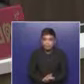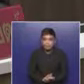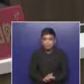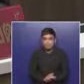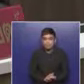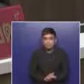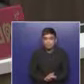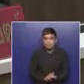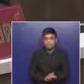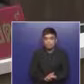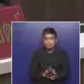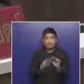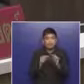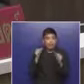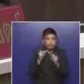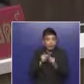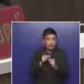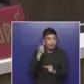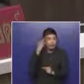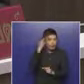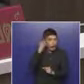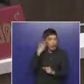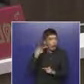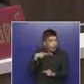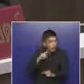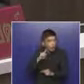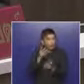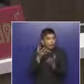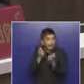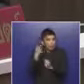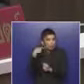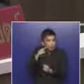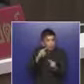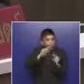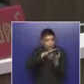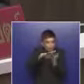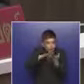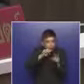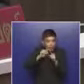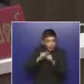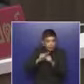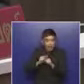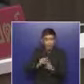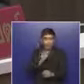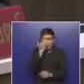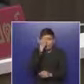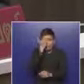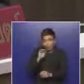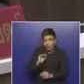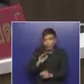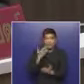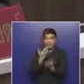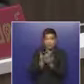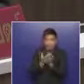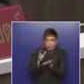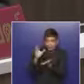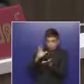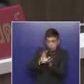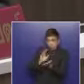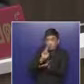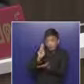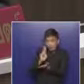agenda ที่จะไปหวังผลประโยชน์ทับซ้อนในเงินงบประมาณนี้เพราะท่านใช้งบประมาณโดยที่ท่